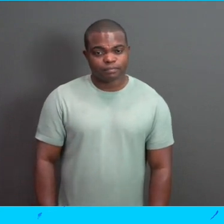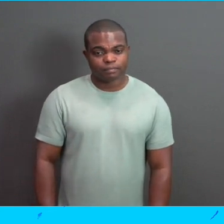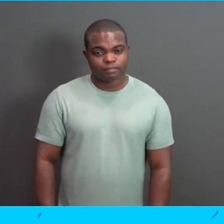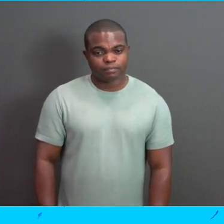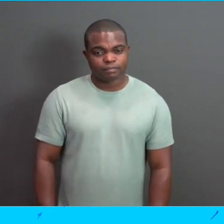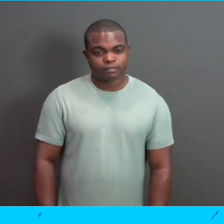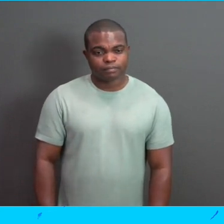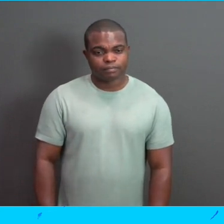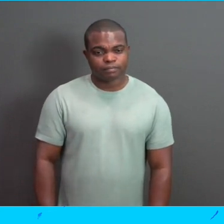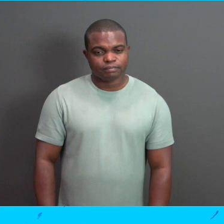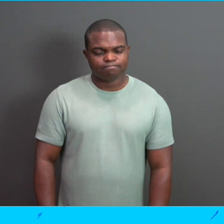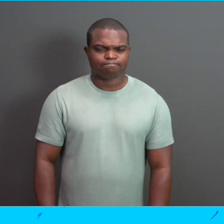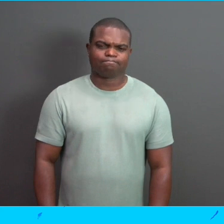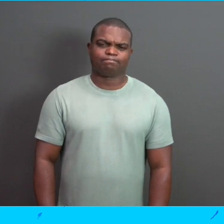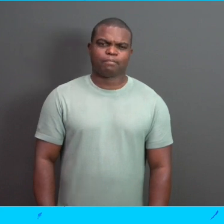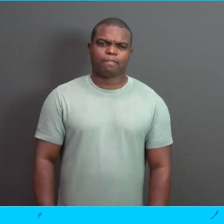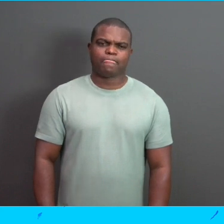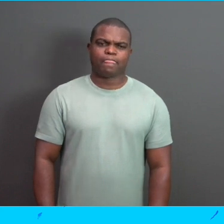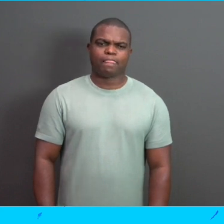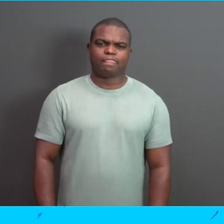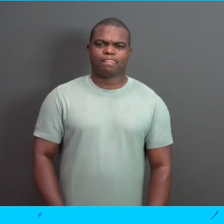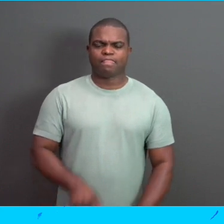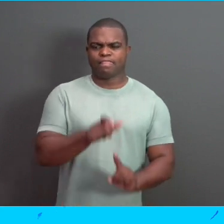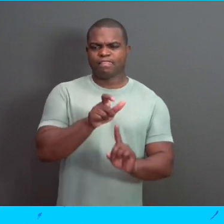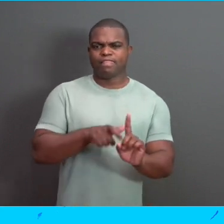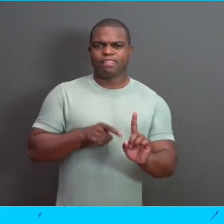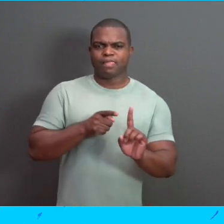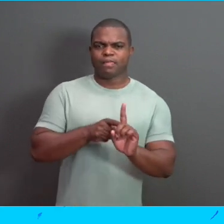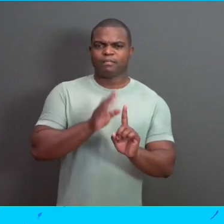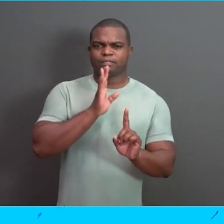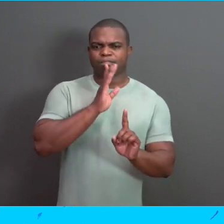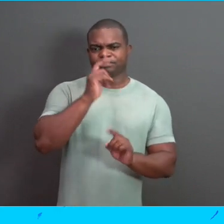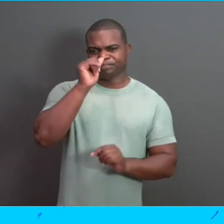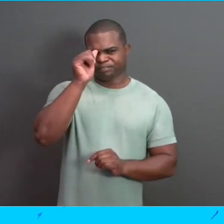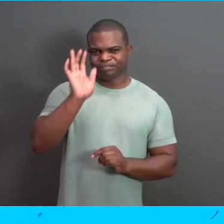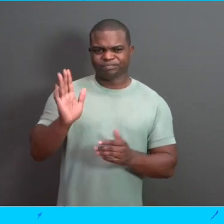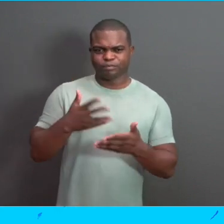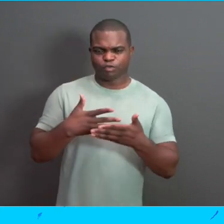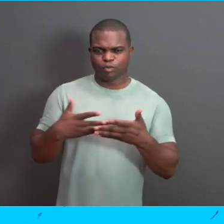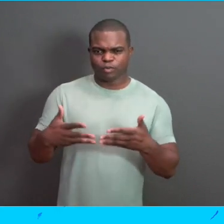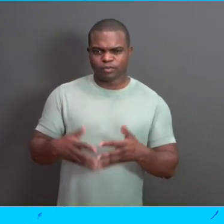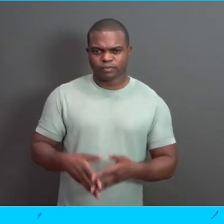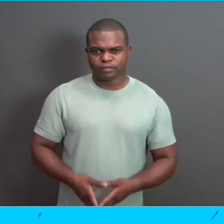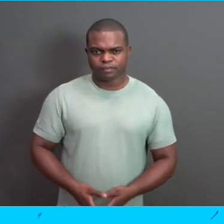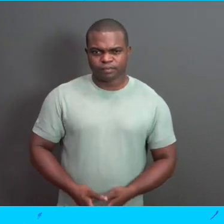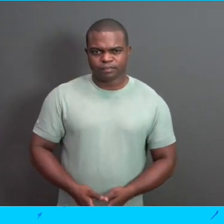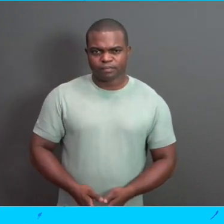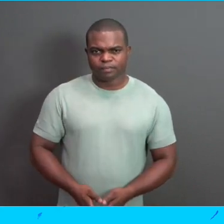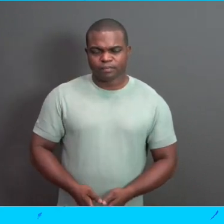regarde le présent, le plus grand défi, c'est le chômage.